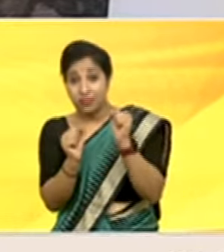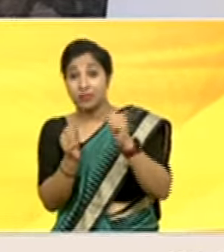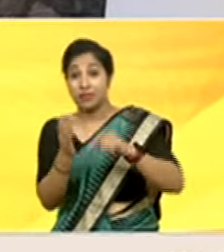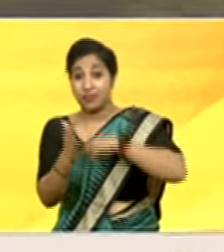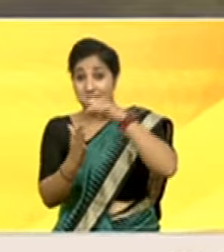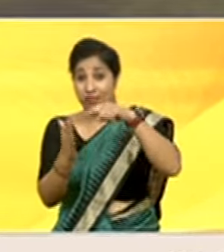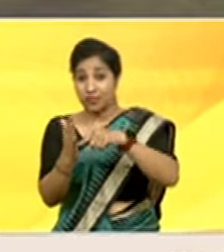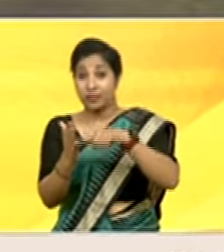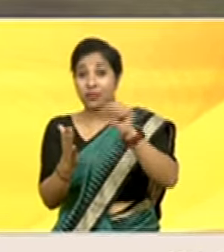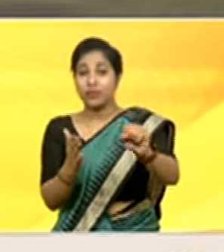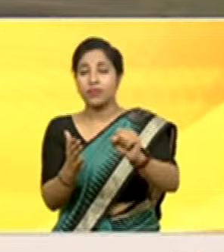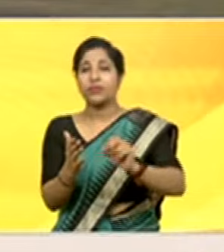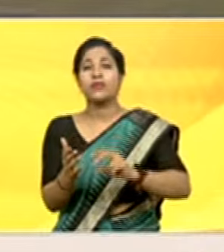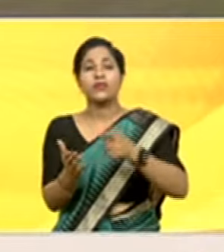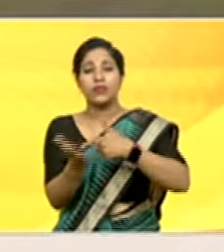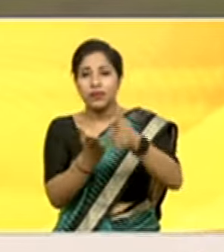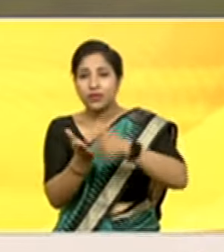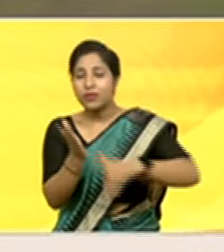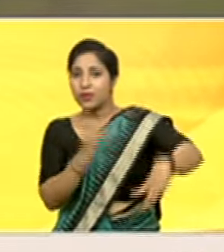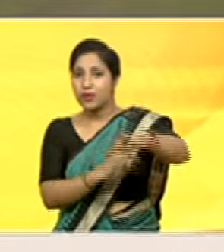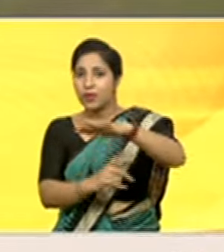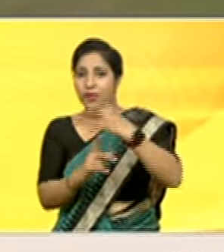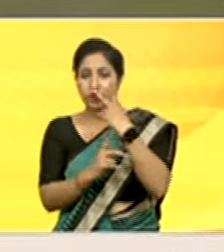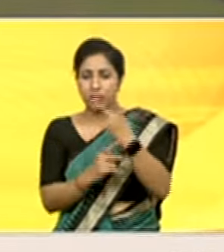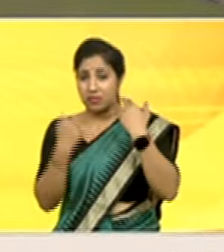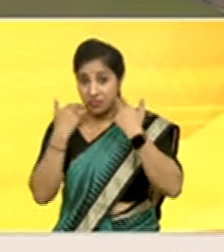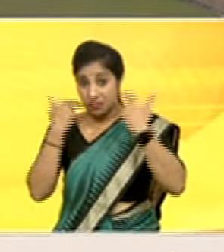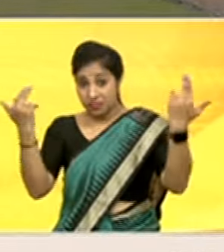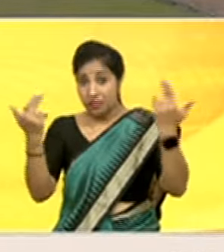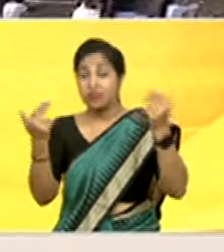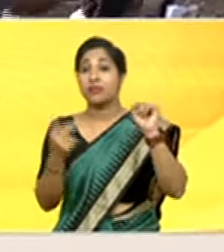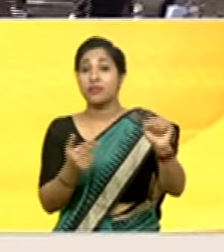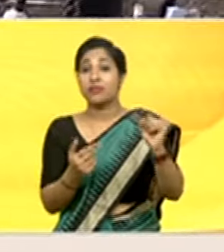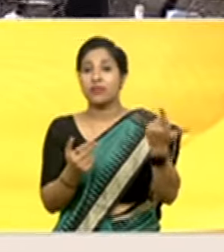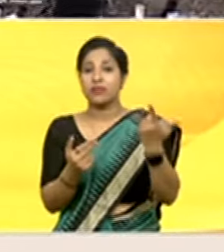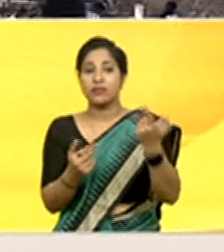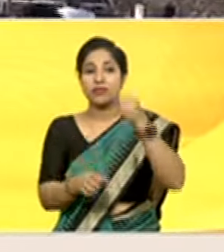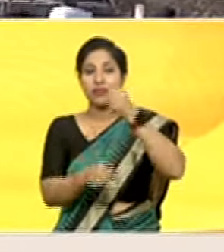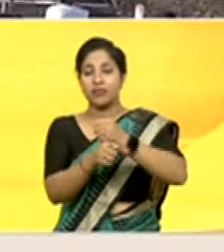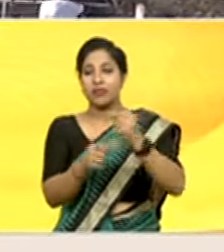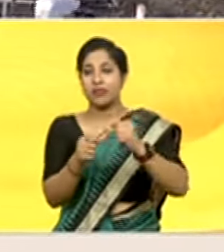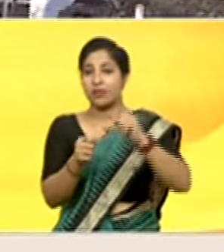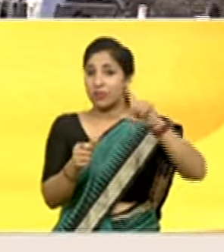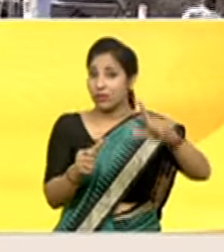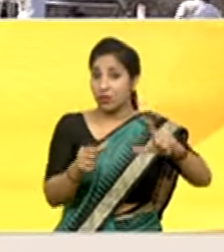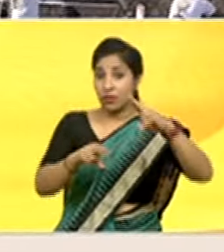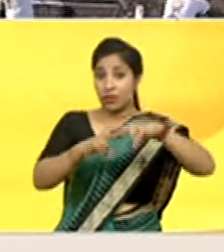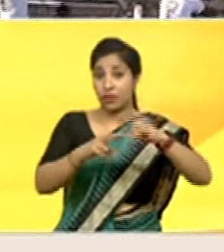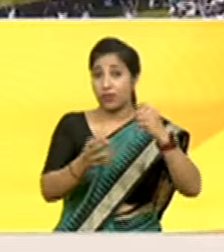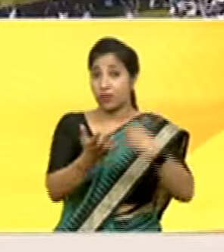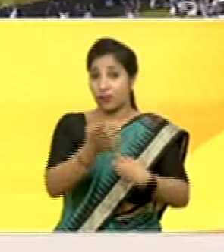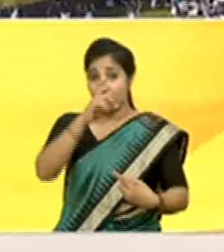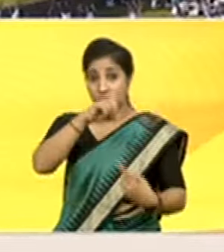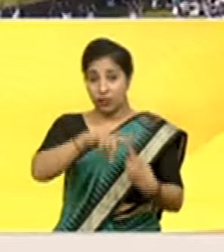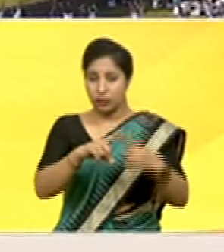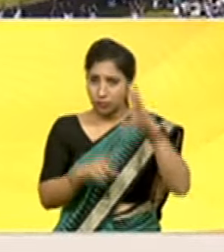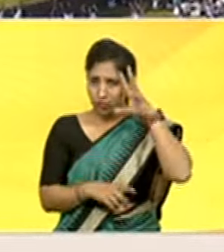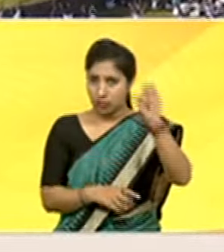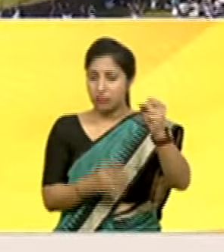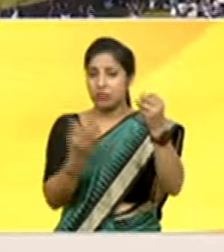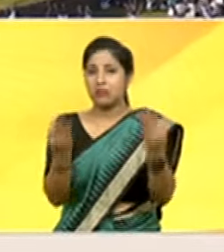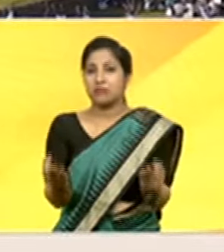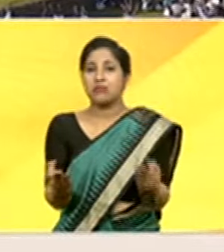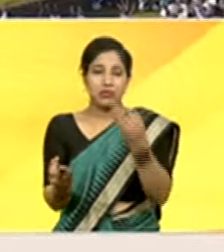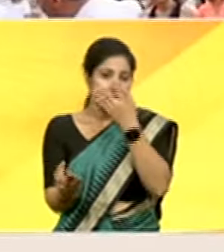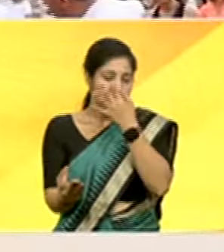विनेशको हेरिटेज साइट के लिए मशूर गॉल्फ फॉर्ट में एक यादगार योगा सेशन